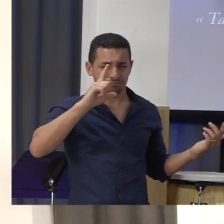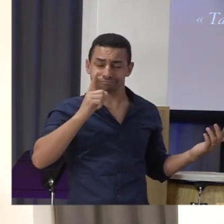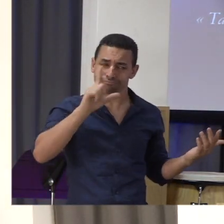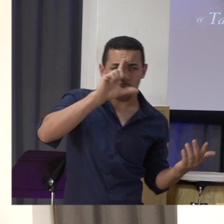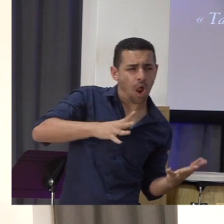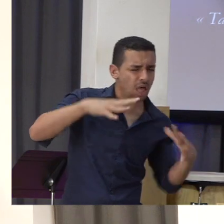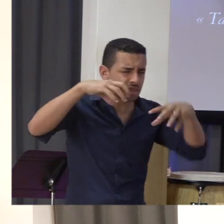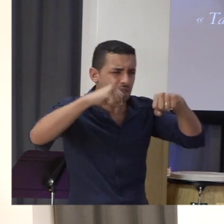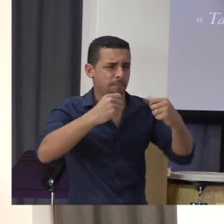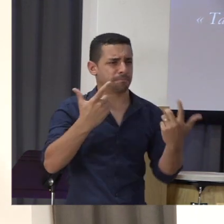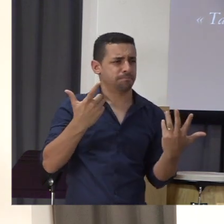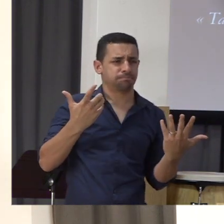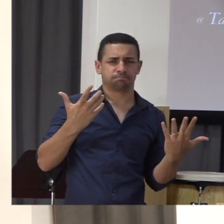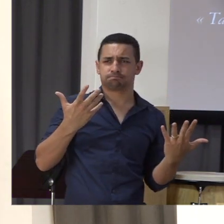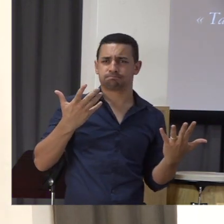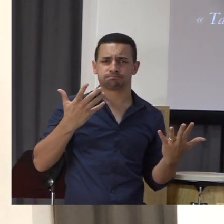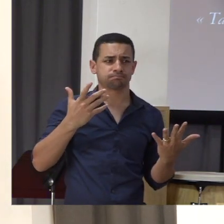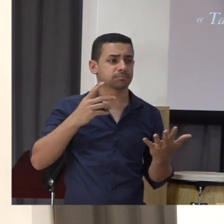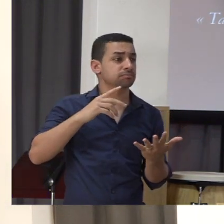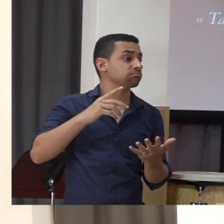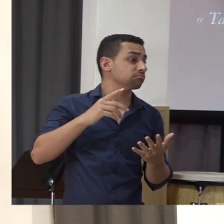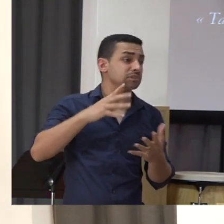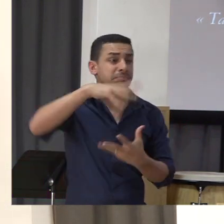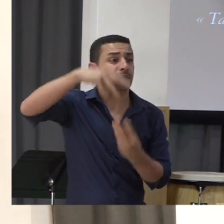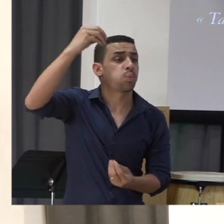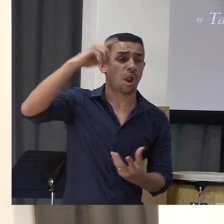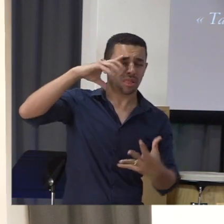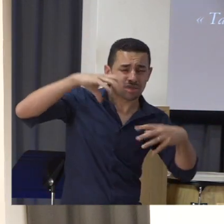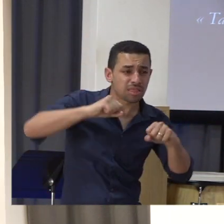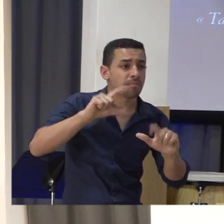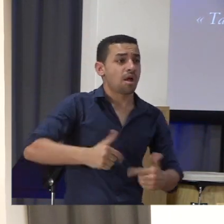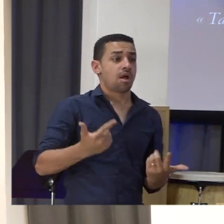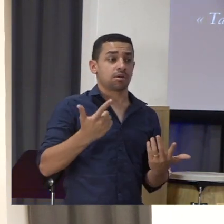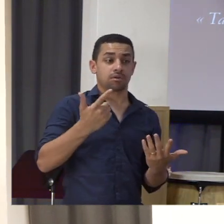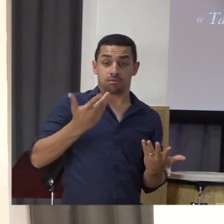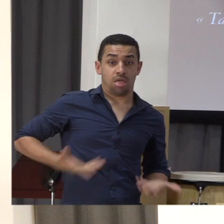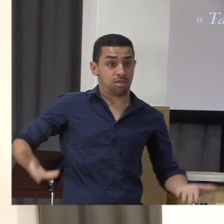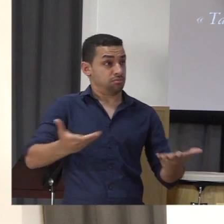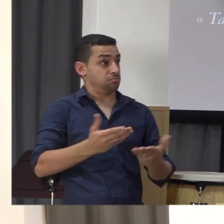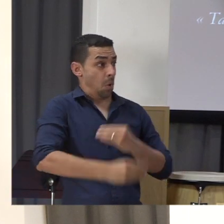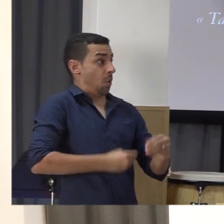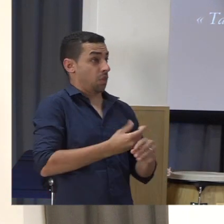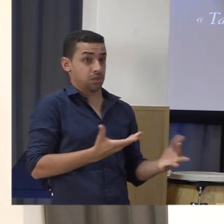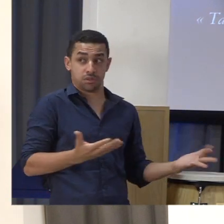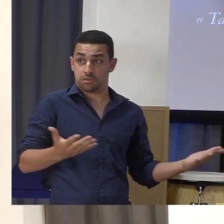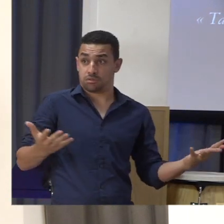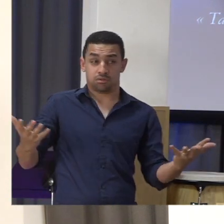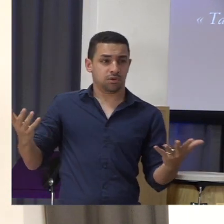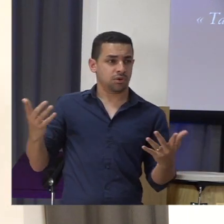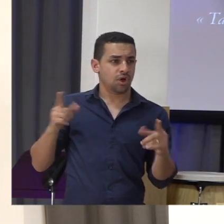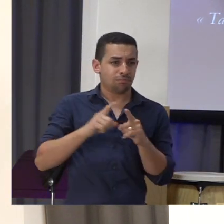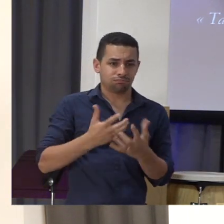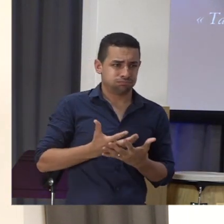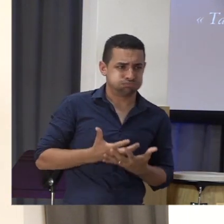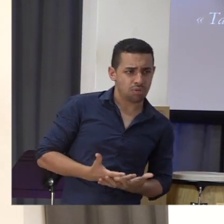plan moral, des ténèbres sur le plan spirituel. À tous les niveaux, nous sommes dans un monde qui est sous le